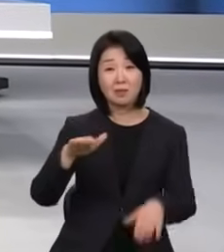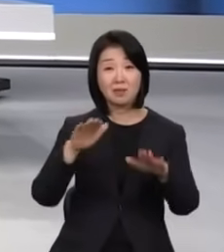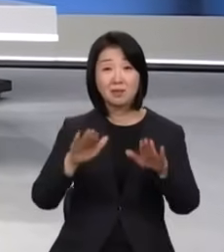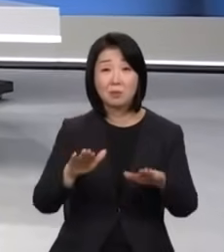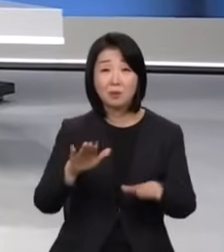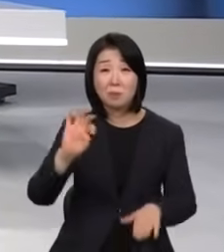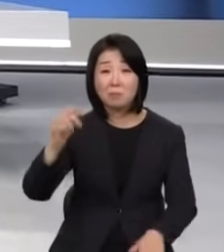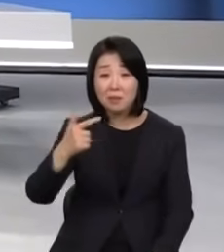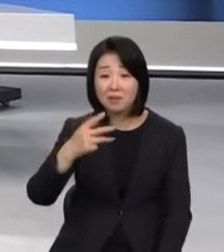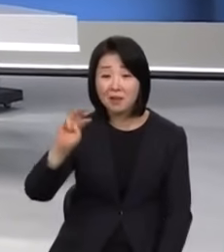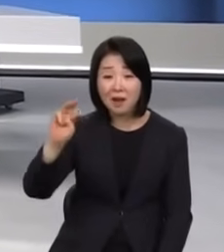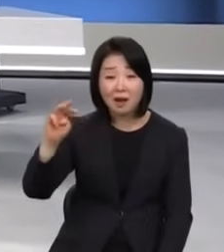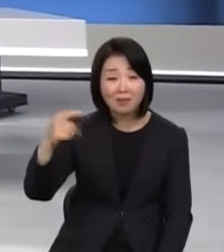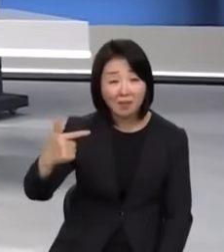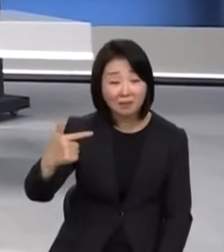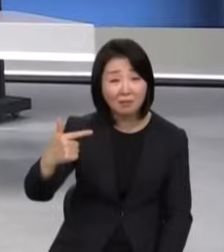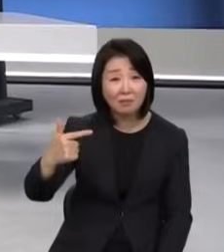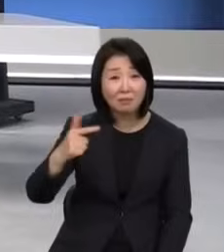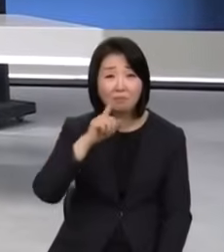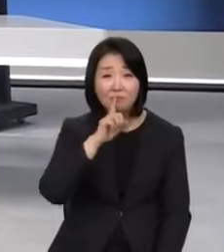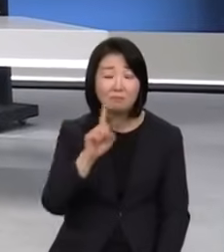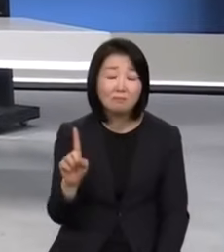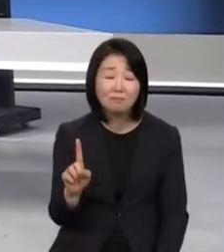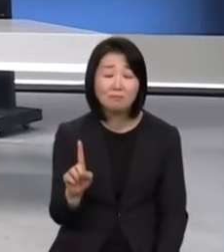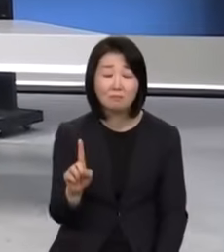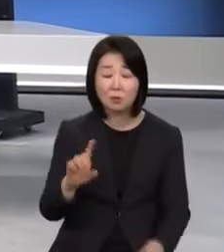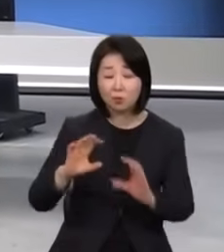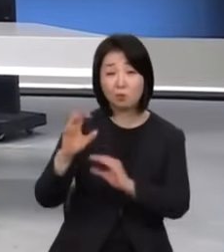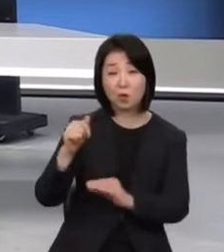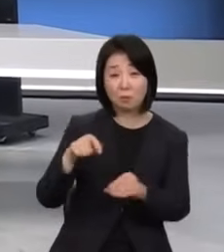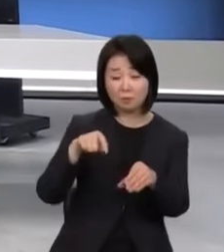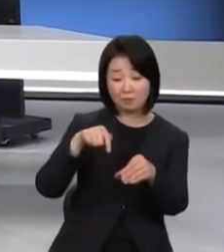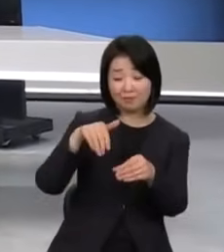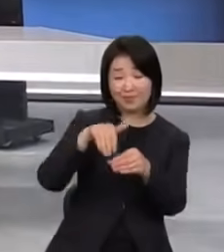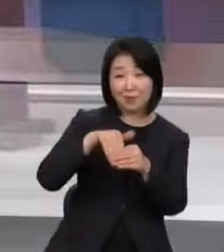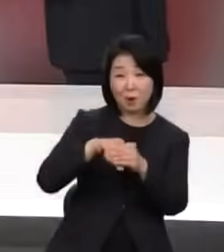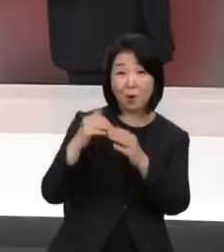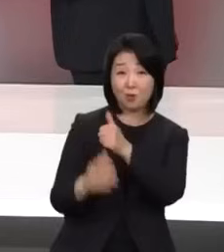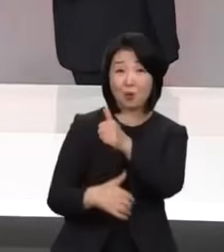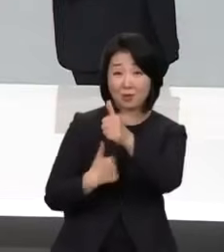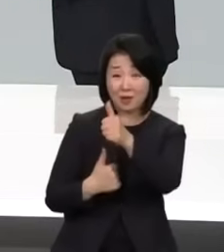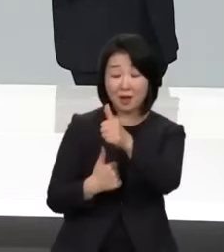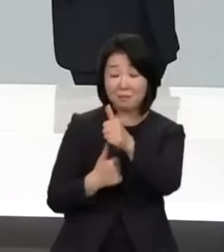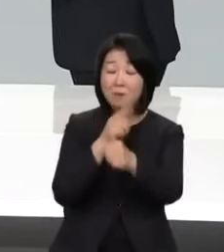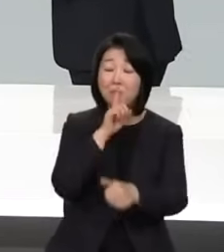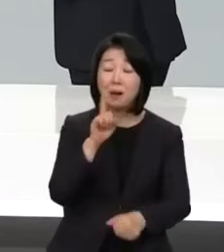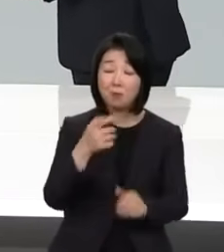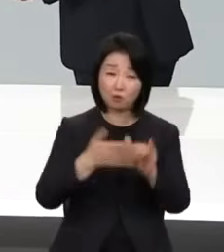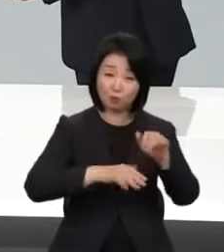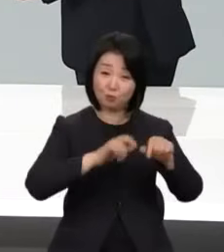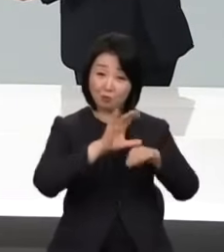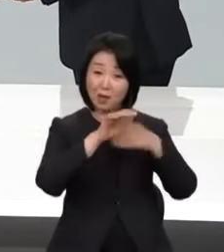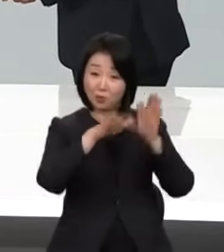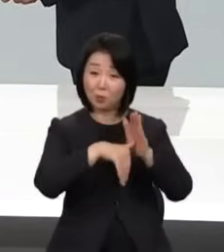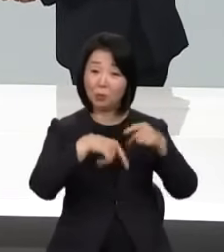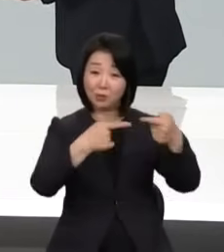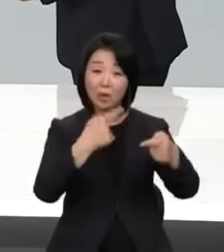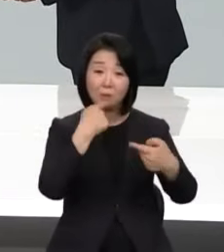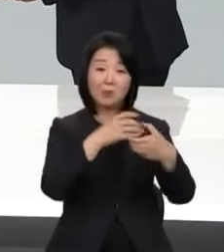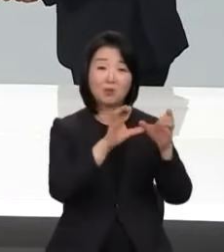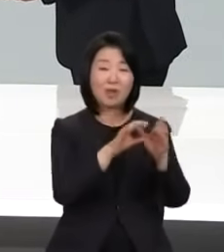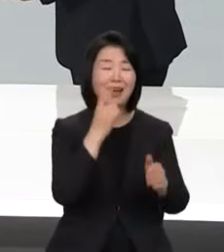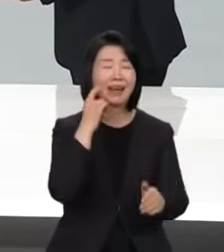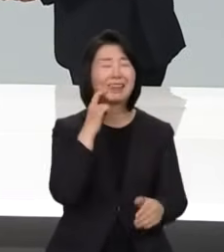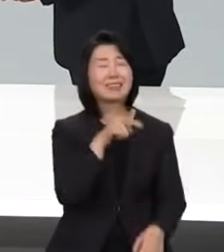빈라덴. 자, 국민의미래 인유한 선대위원장이 이렇게 이야기를 했습니다. 오늘 한 유튜브 방송에 출연해서 자, 민주당은 가짜 틀,